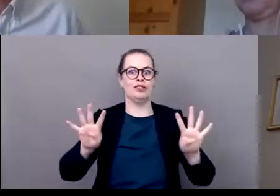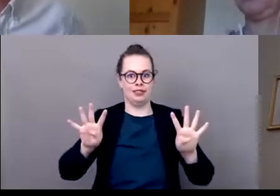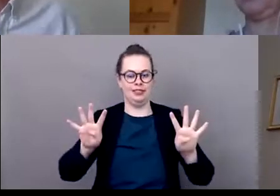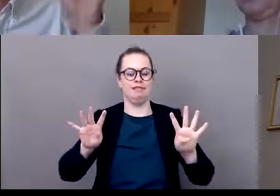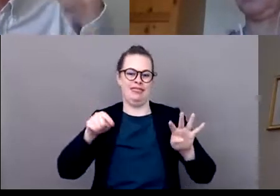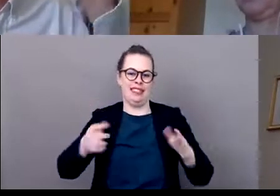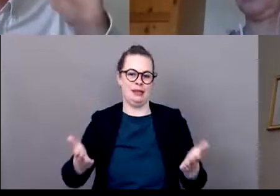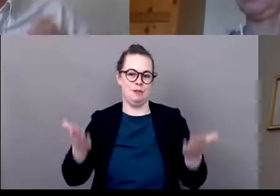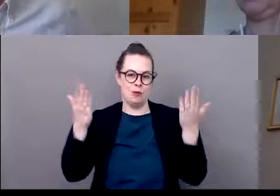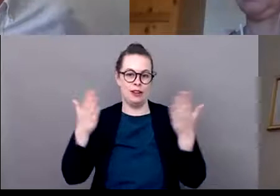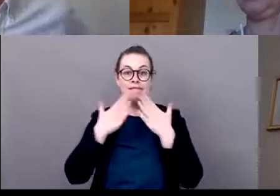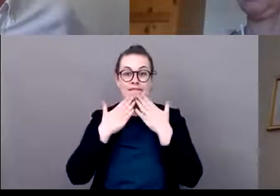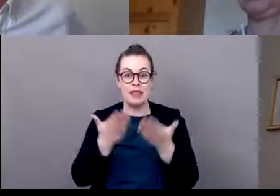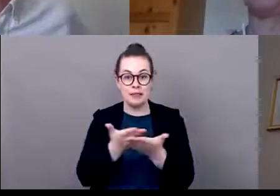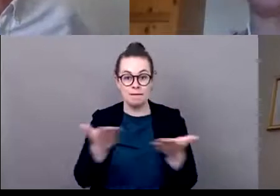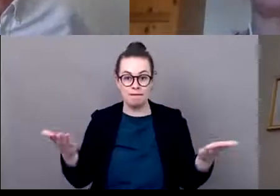séance de ce forum. Je vous remercie.